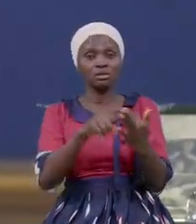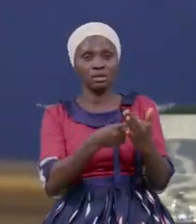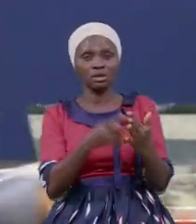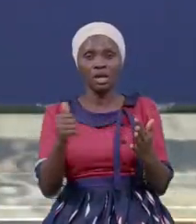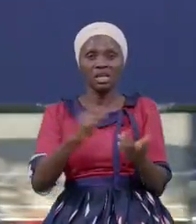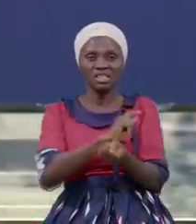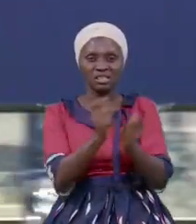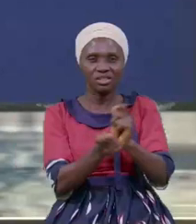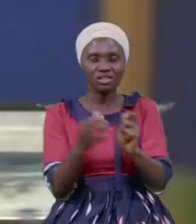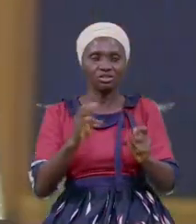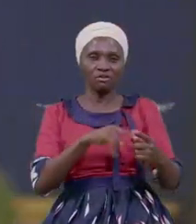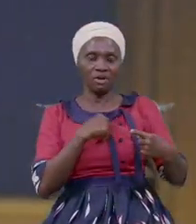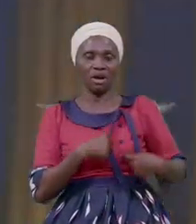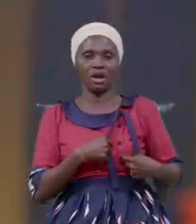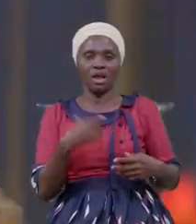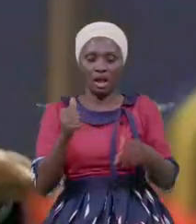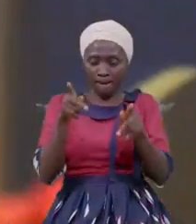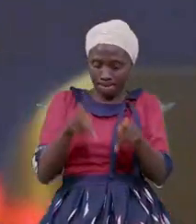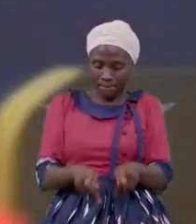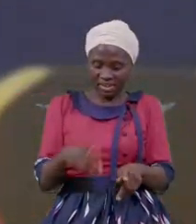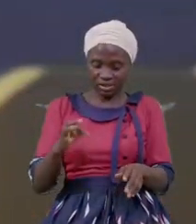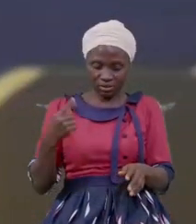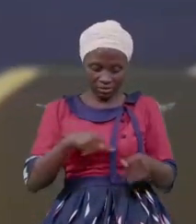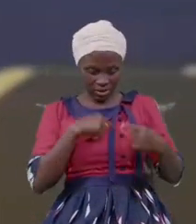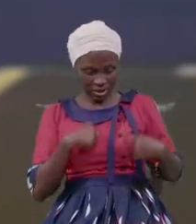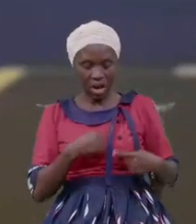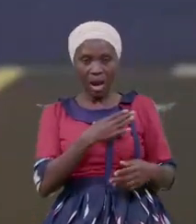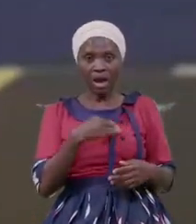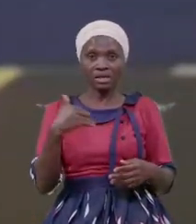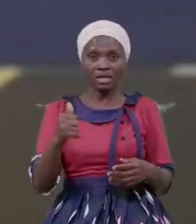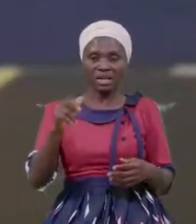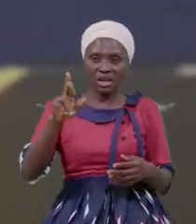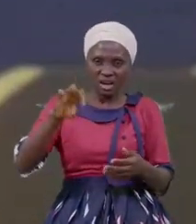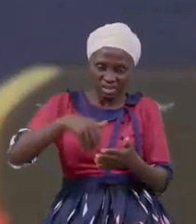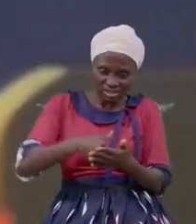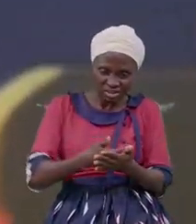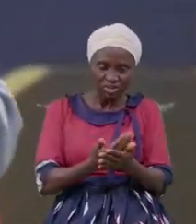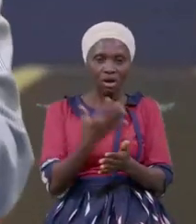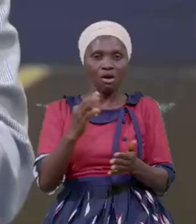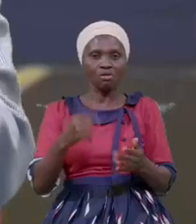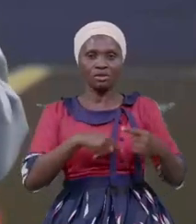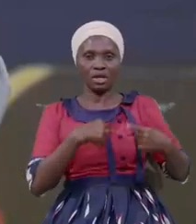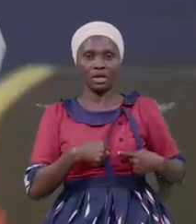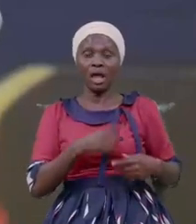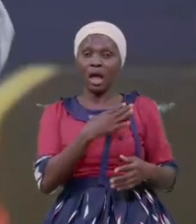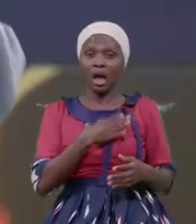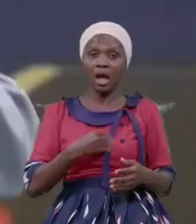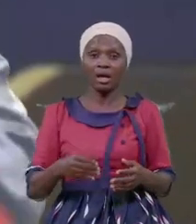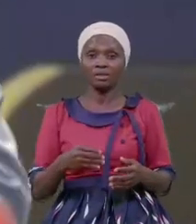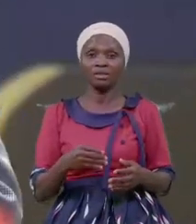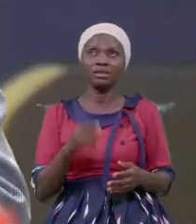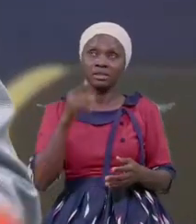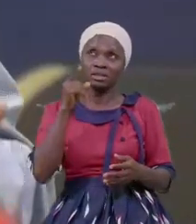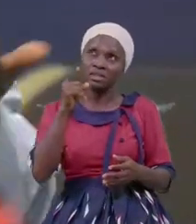changement de cœur la purification du cœur et le renouvellement du cœur et